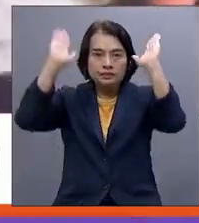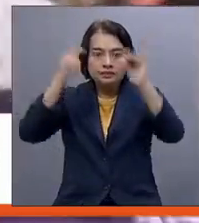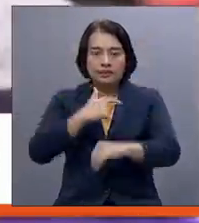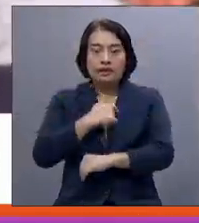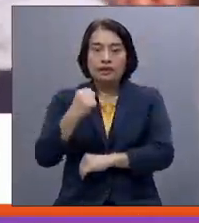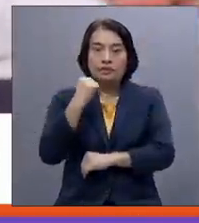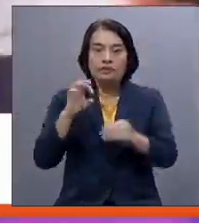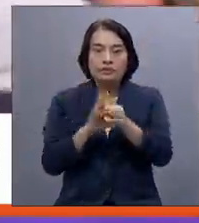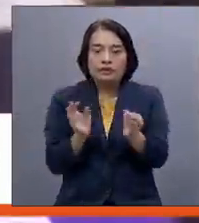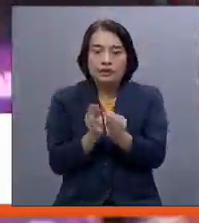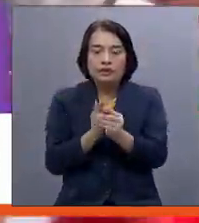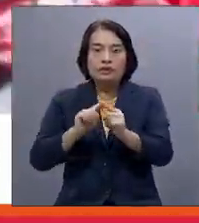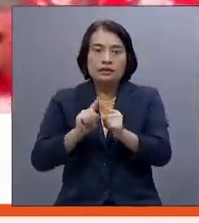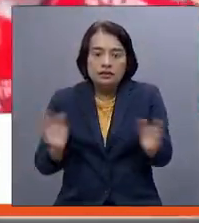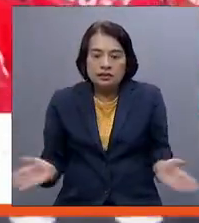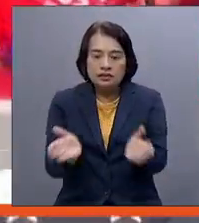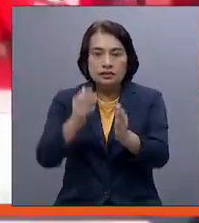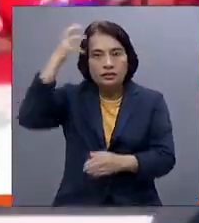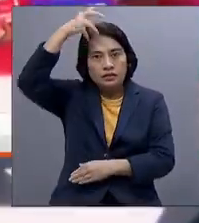คะแนนนิยมหนุนทรัมป์เพิ่มมากขึ้น